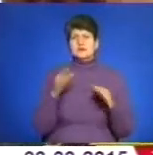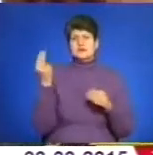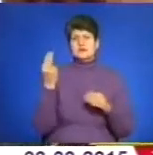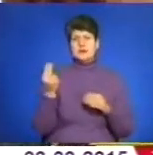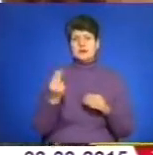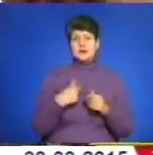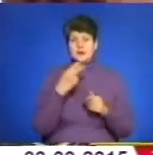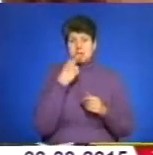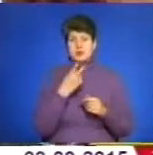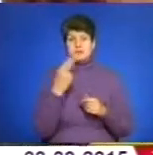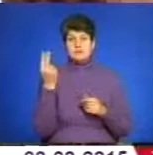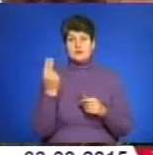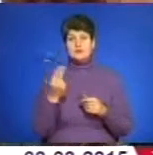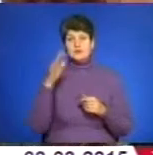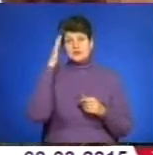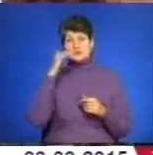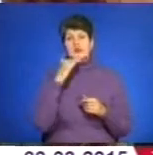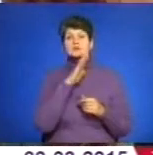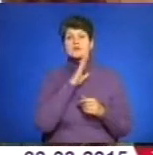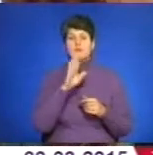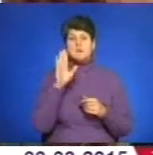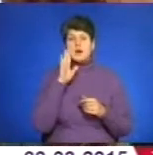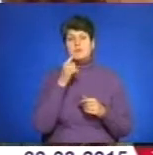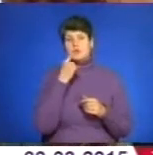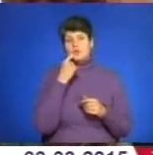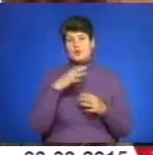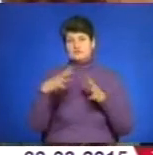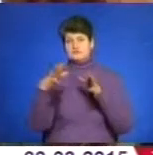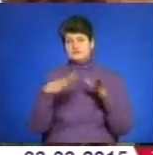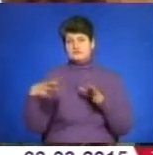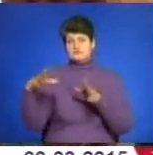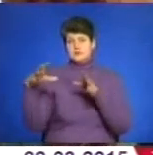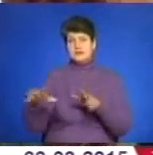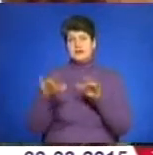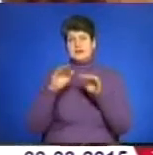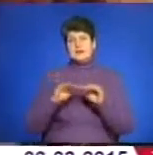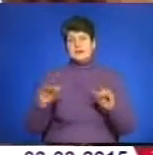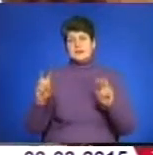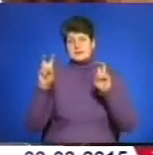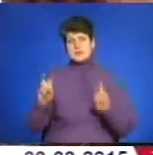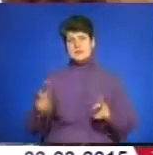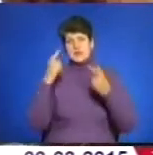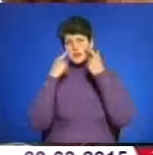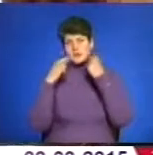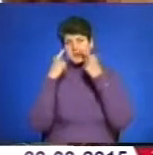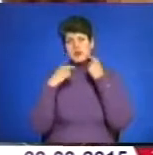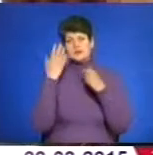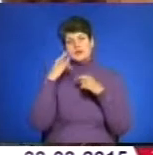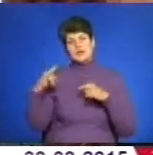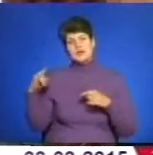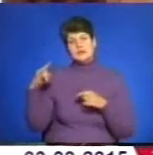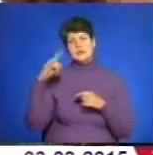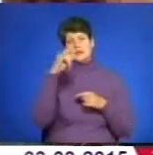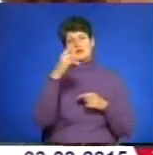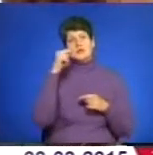там маму, тату з крові, що з боку лежить колобання крові і дитина стає з боку плаче, або коли летить літак з російськими